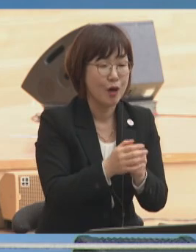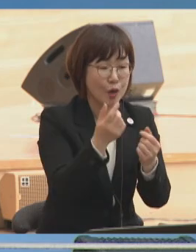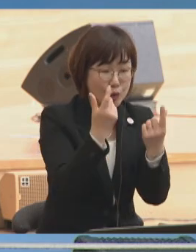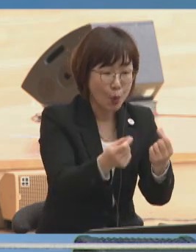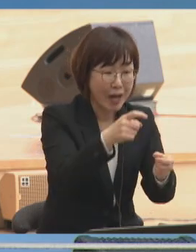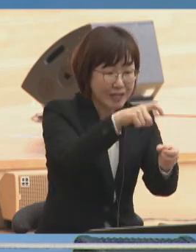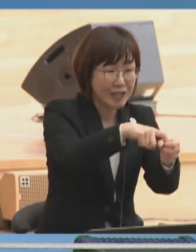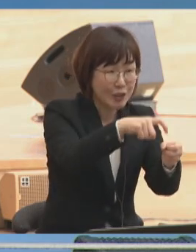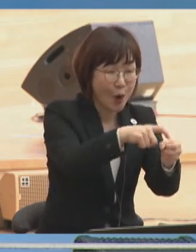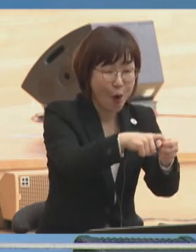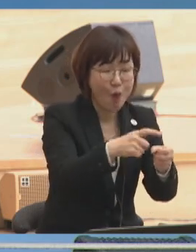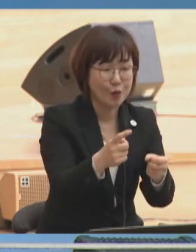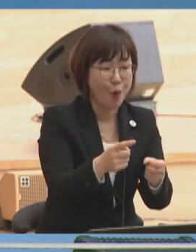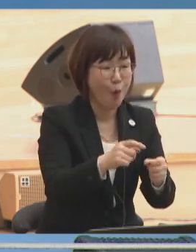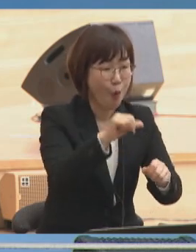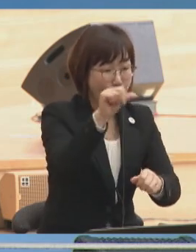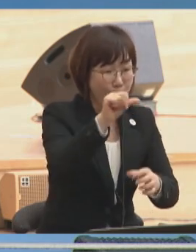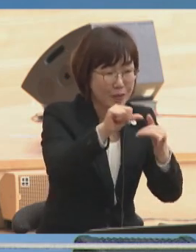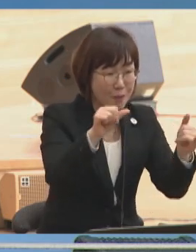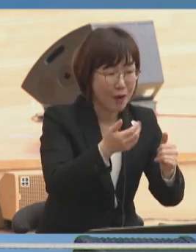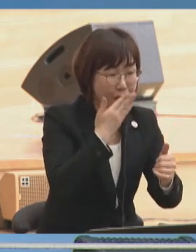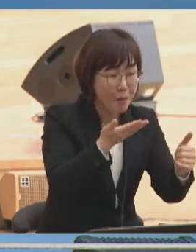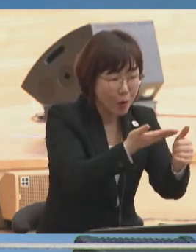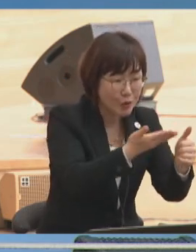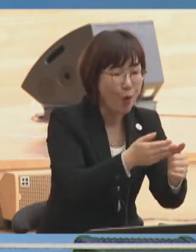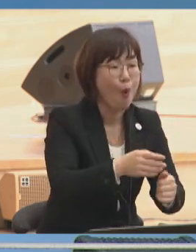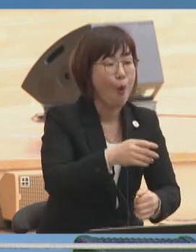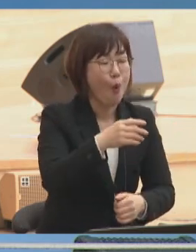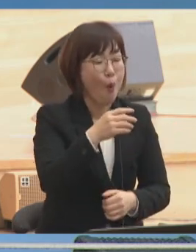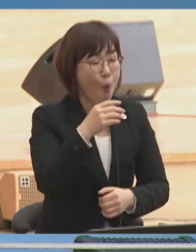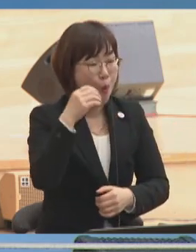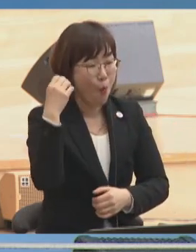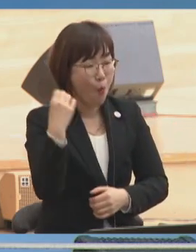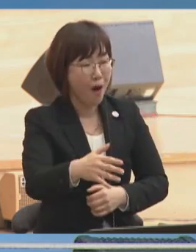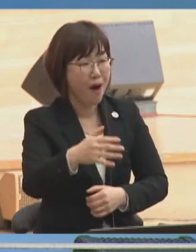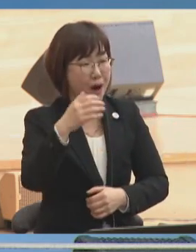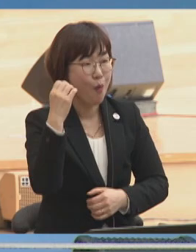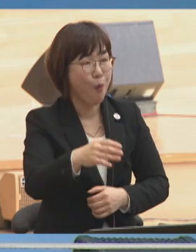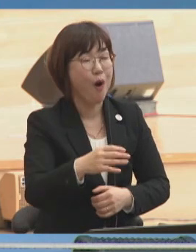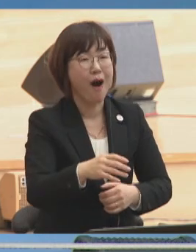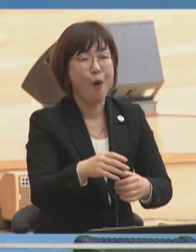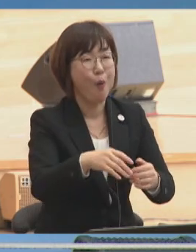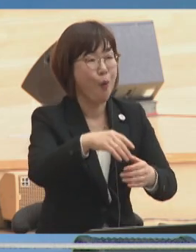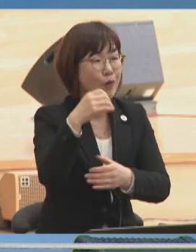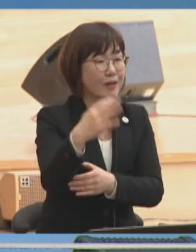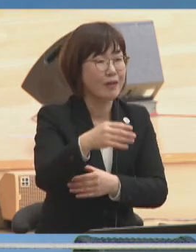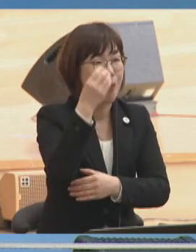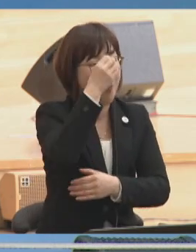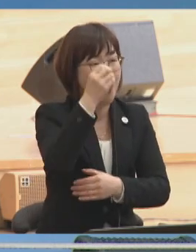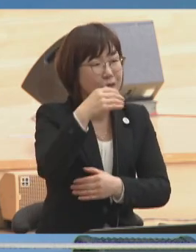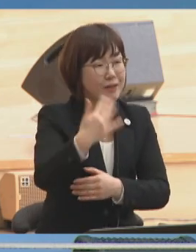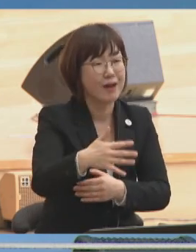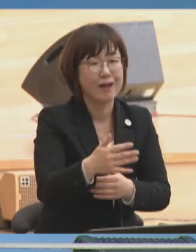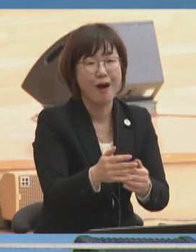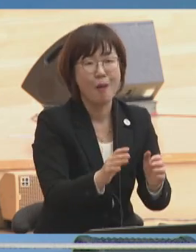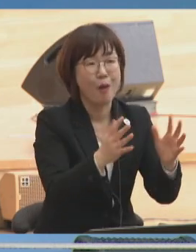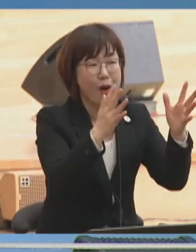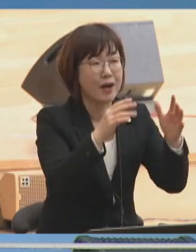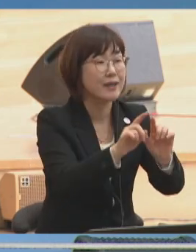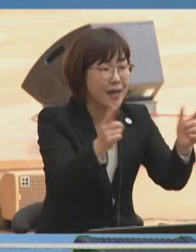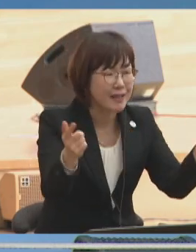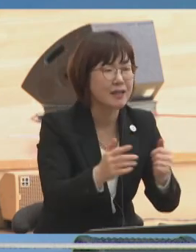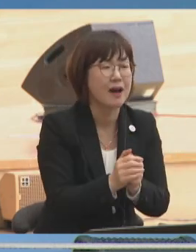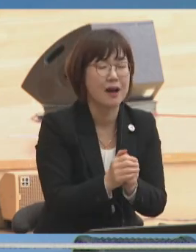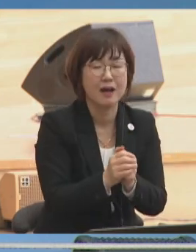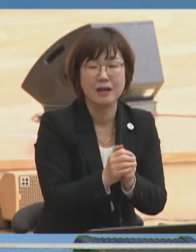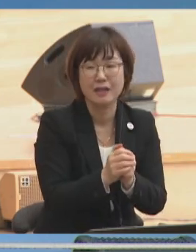5,000명이나 먹였다. 와 감탄, 초과학적 사건, 와 박수, 와. 그게 아니고 실제로 뭘 깨달아야